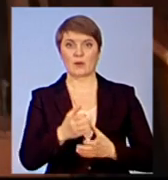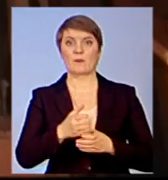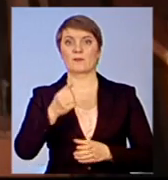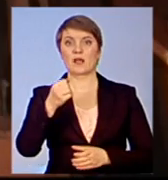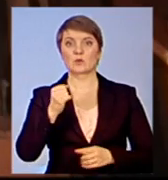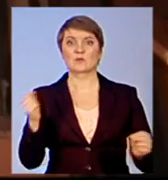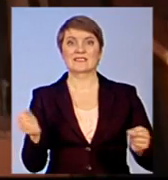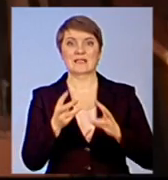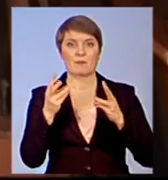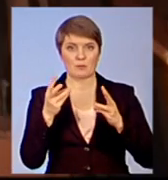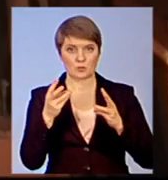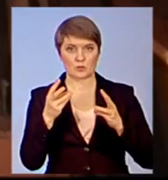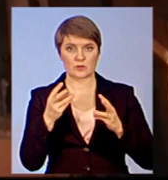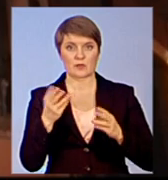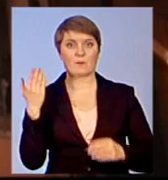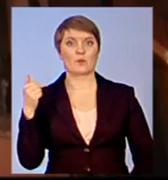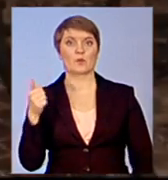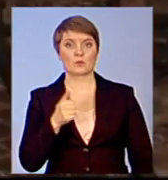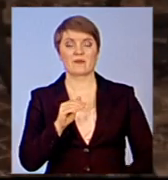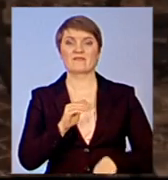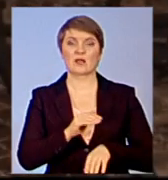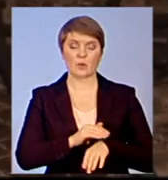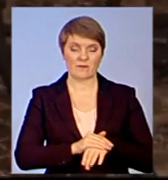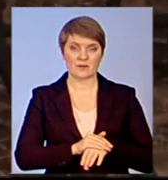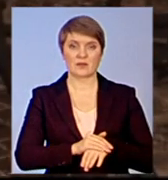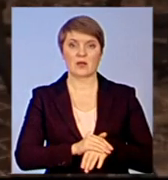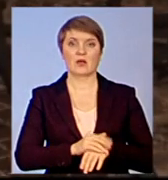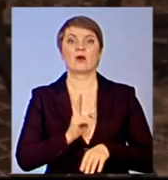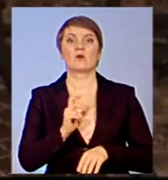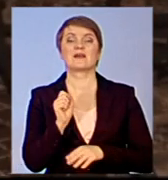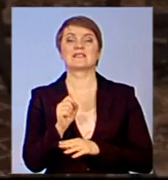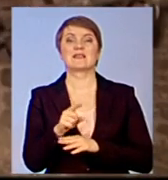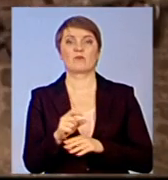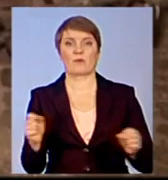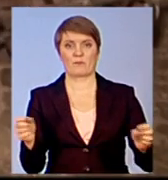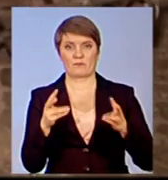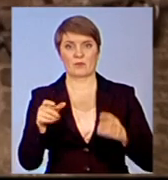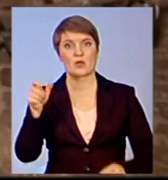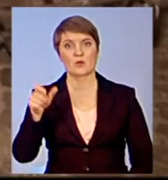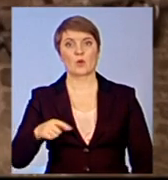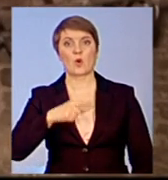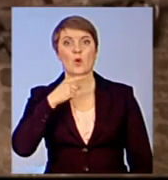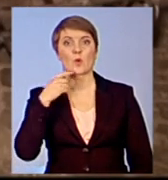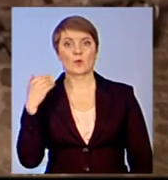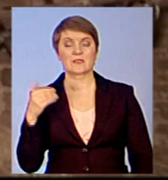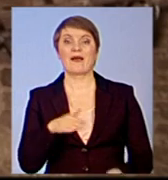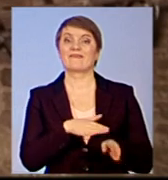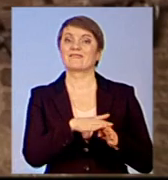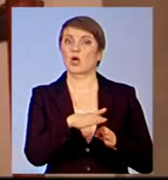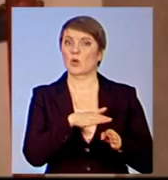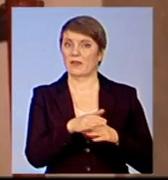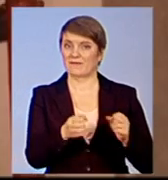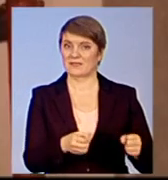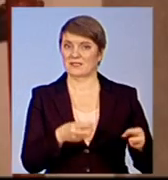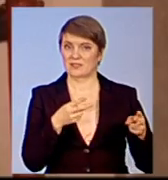сумішю. Минулого тижня в СБУ заявили, що встановили особу замовника підпалу. Це громадянин Росії. Виконавці